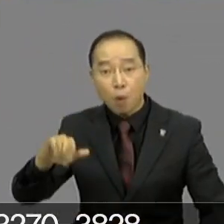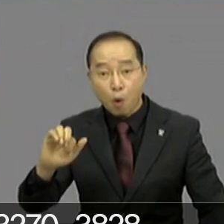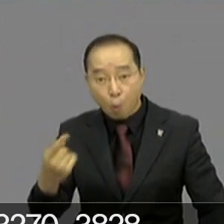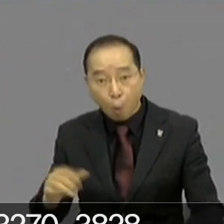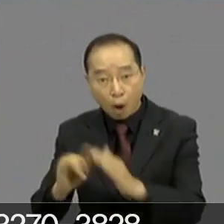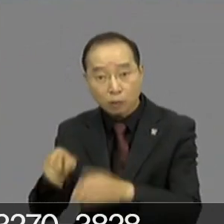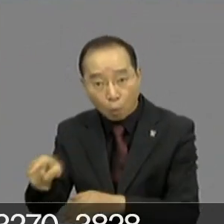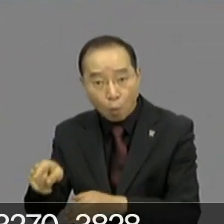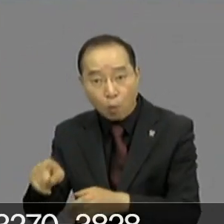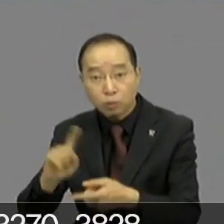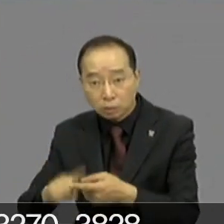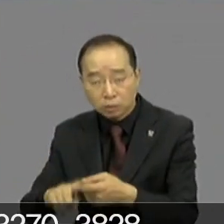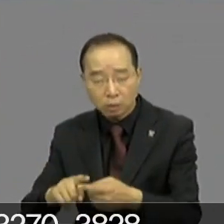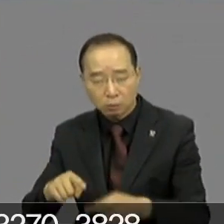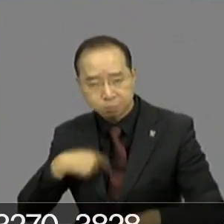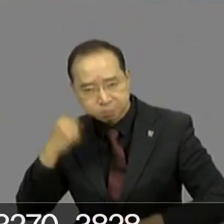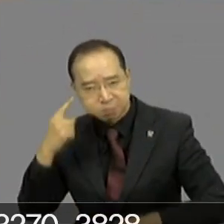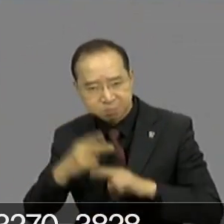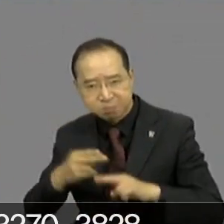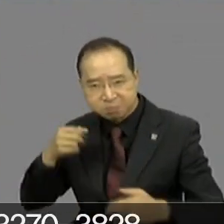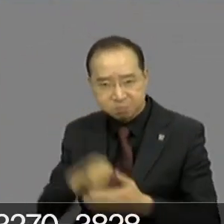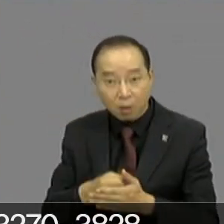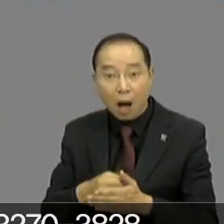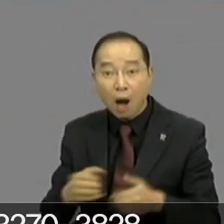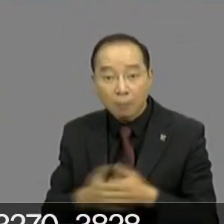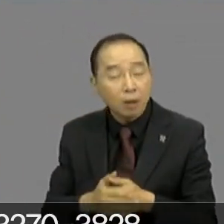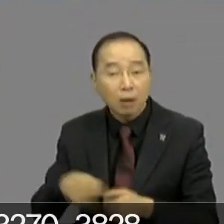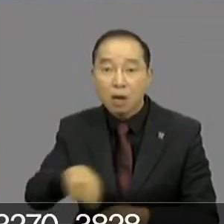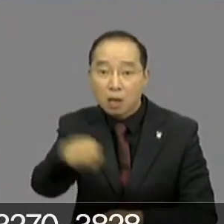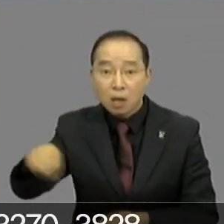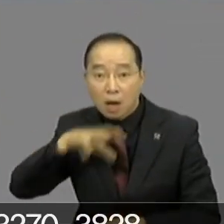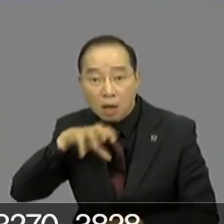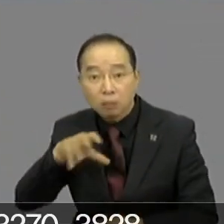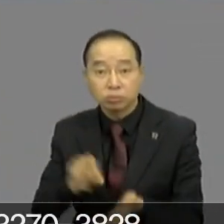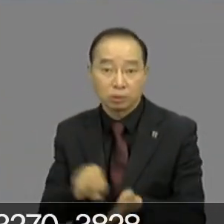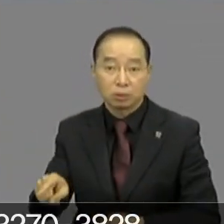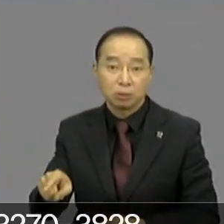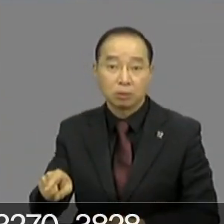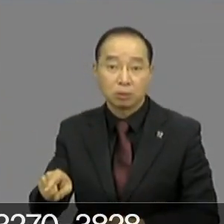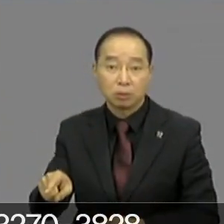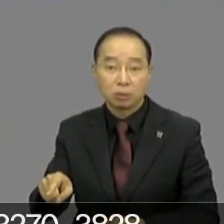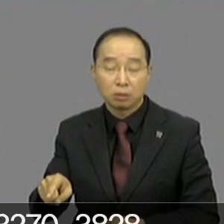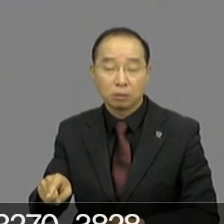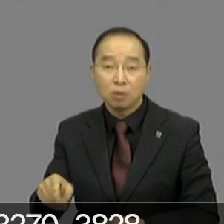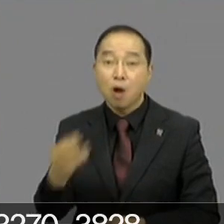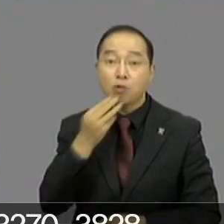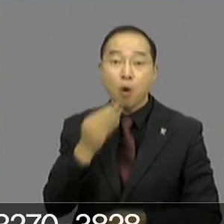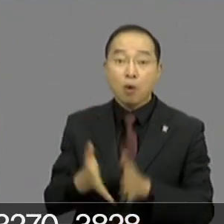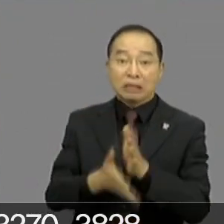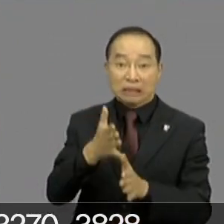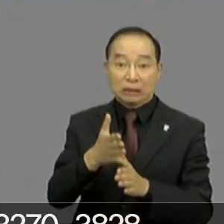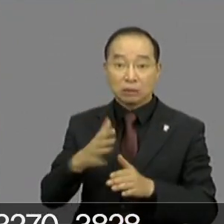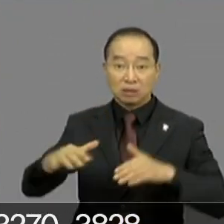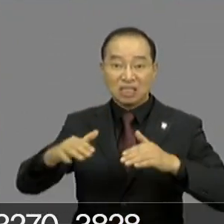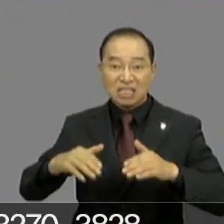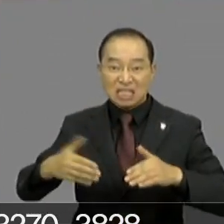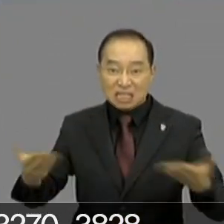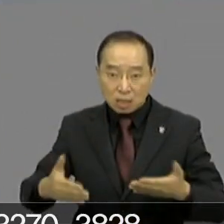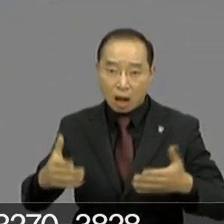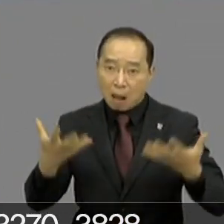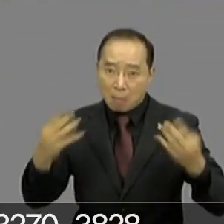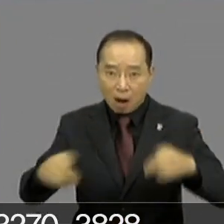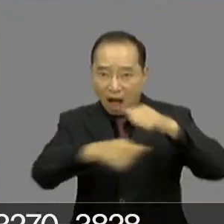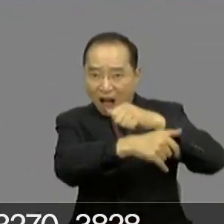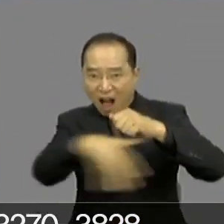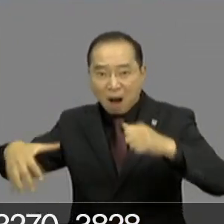했다면 사실 소울 cn 정의 라고 하는데 수많은 이런 일들이 있지 않습니까 그런 점에서 또 신뢰가 가기 좀 어렵지 않나 이런 생각을